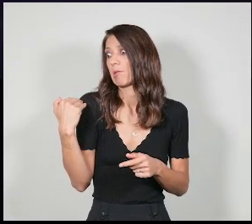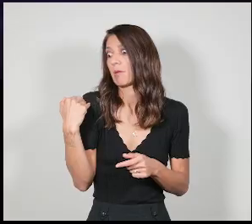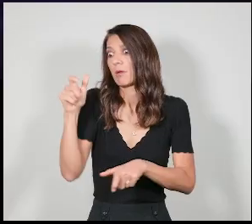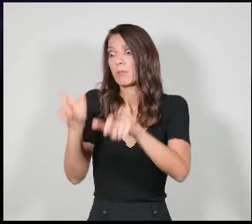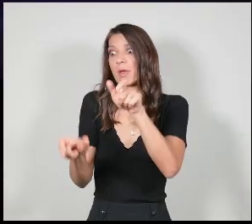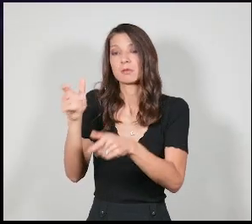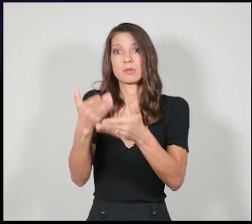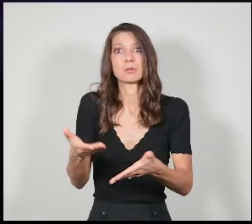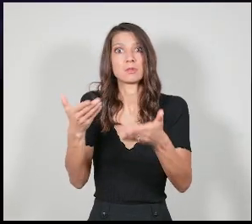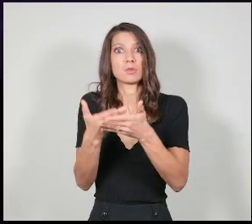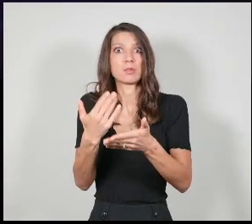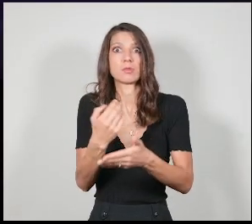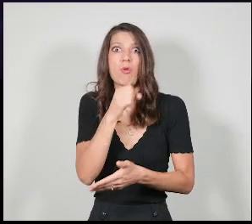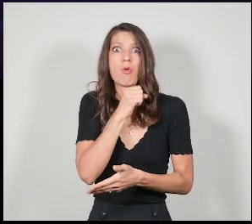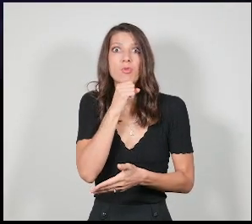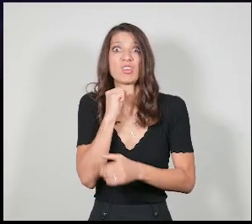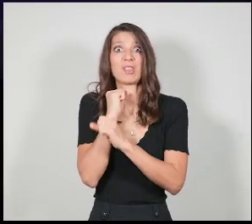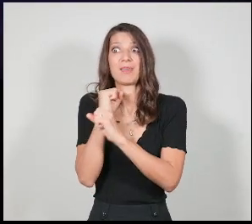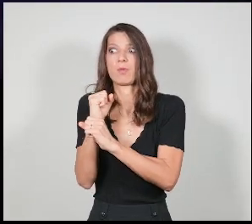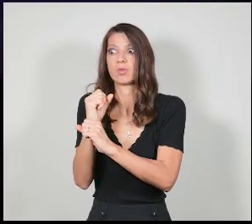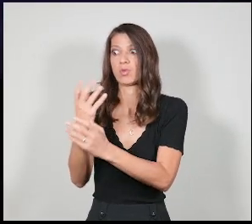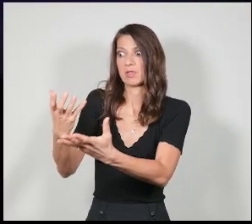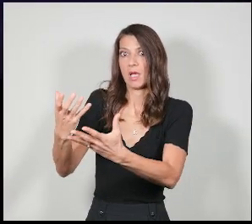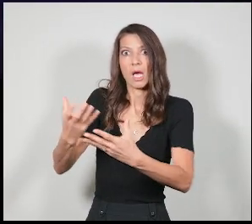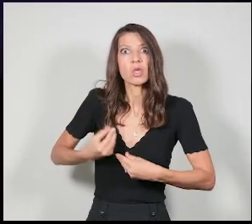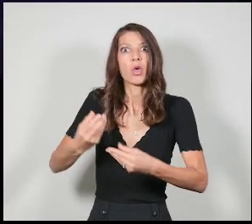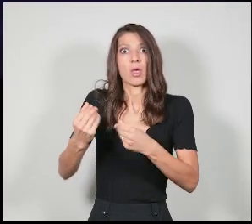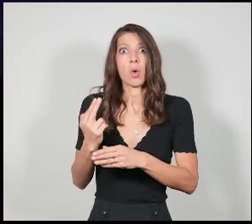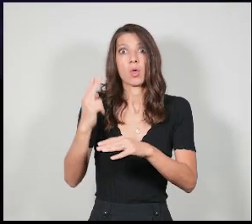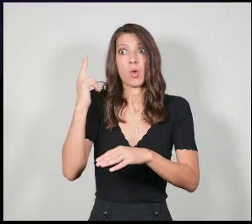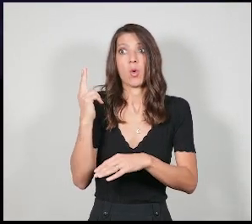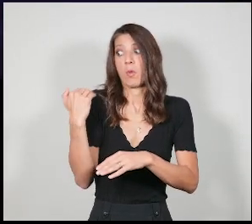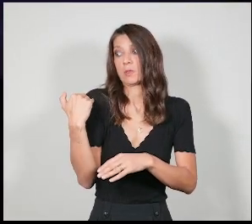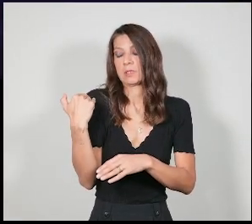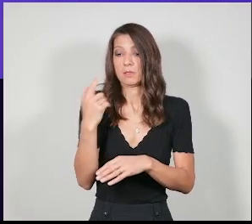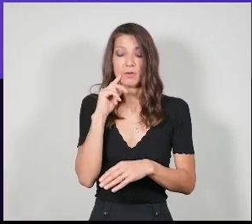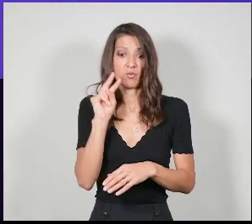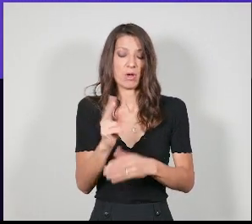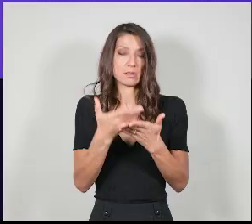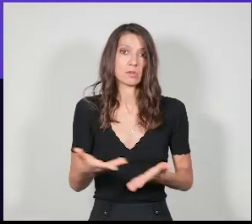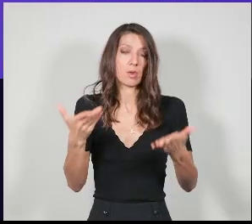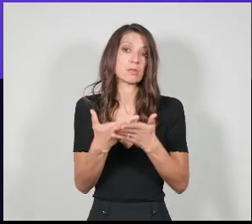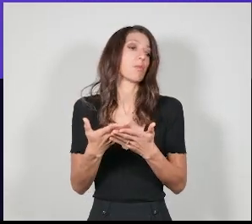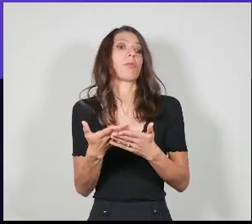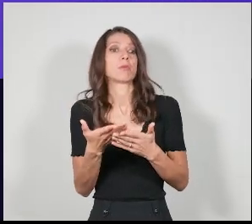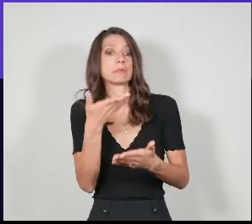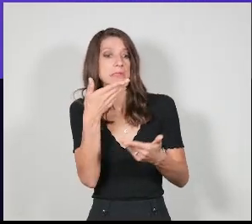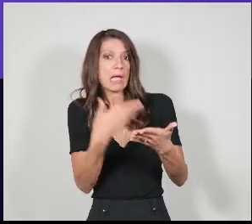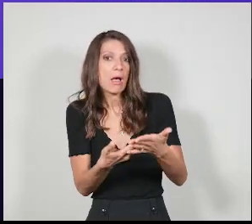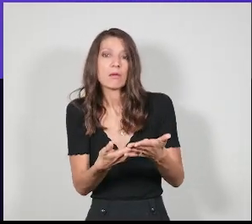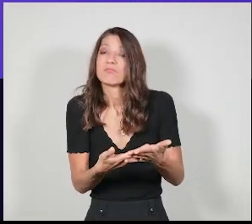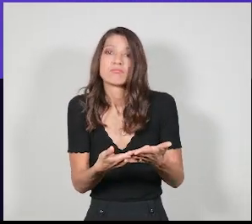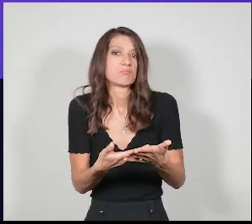on s'est dit, ça ne pourra pas fonctionner en l'état, en tout cas pas comme prévu. Et on a